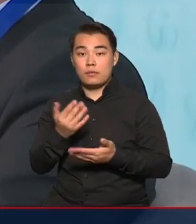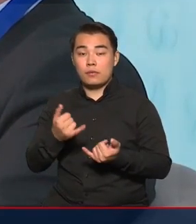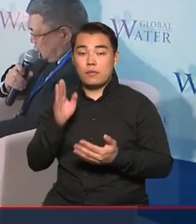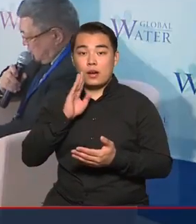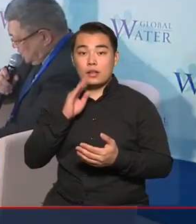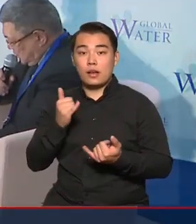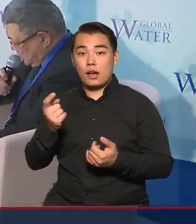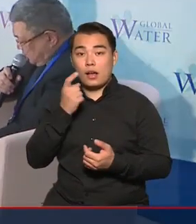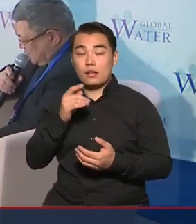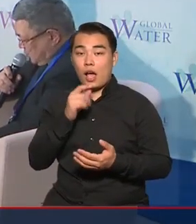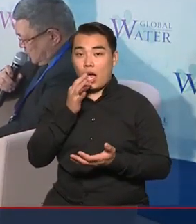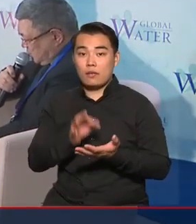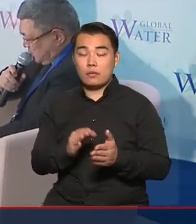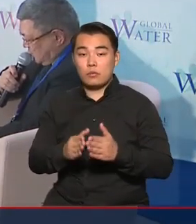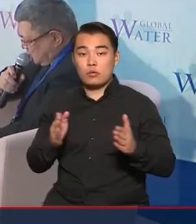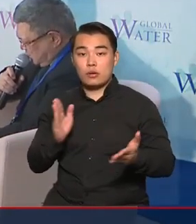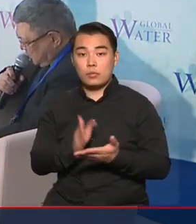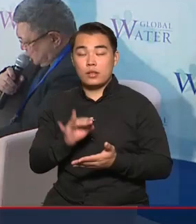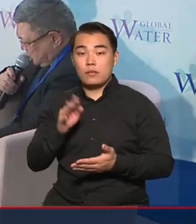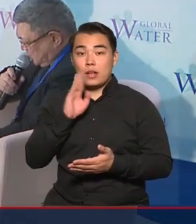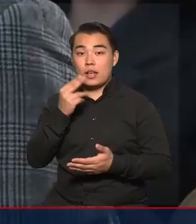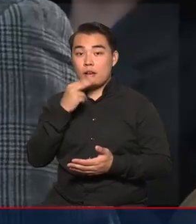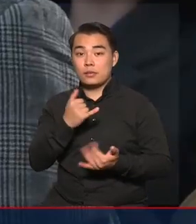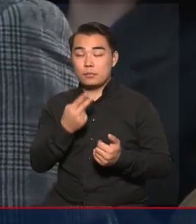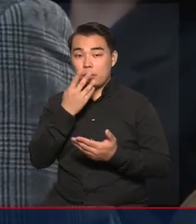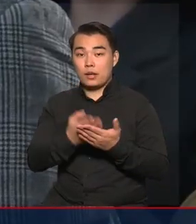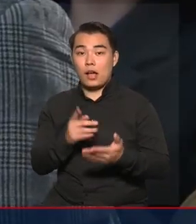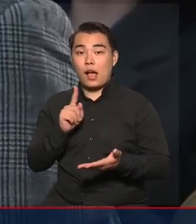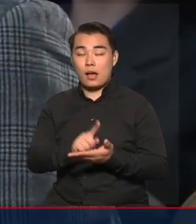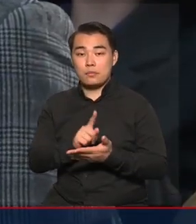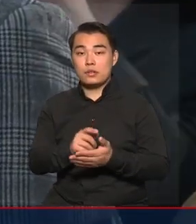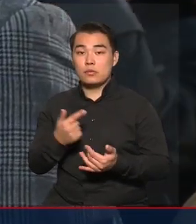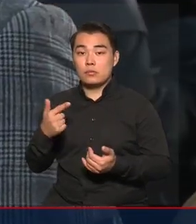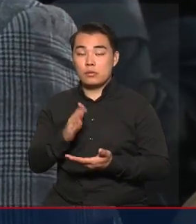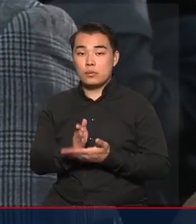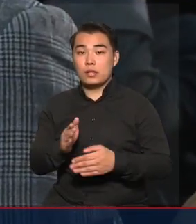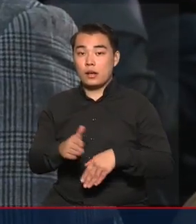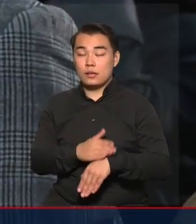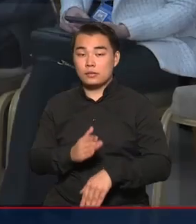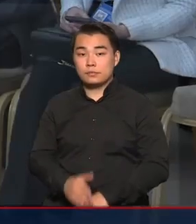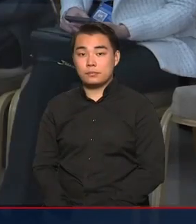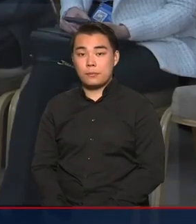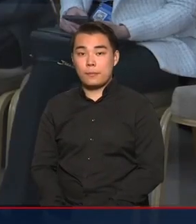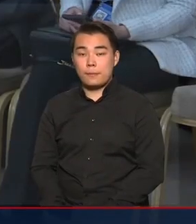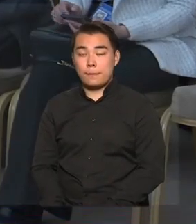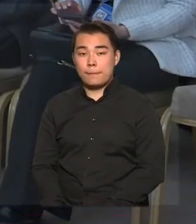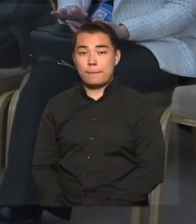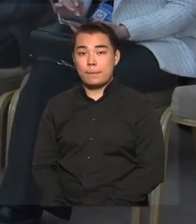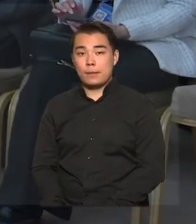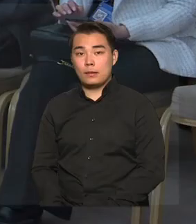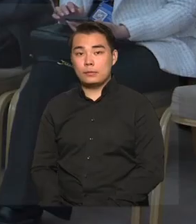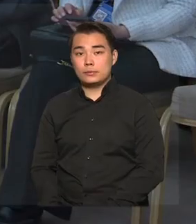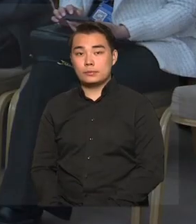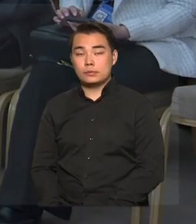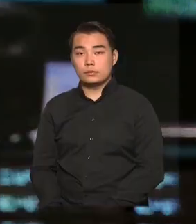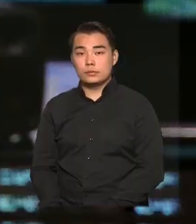саласында жауапкершілік күшейтіледі. Ауыз судың сапасын жақсартуға қойылатын талап та қатаңдатылады. Асылбек Тойбек, Жұлдызбек Ермұханов, Жібек